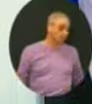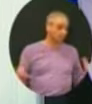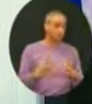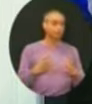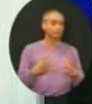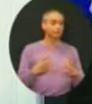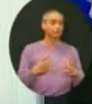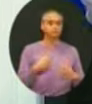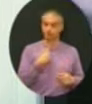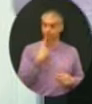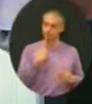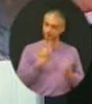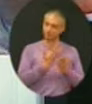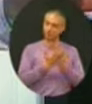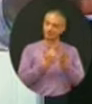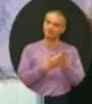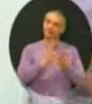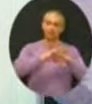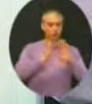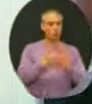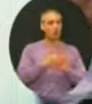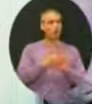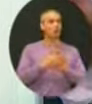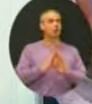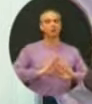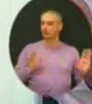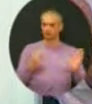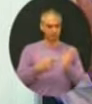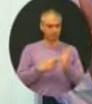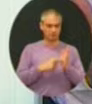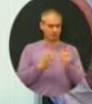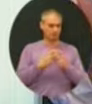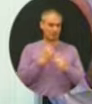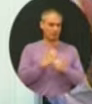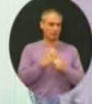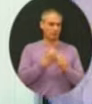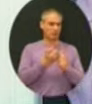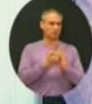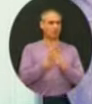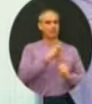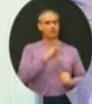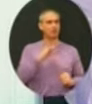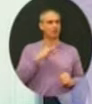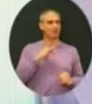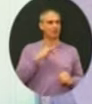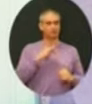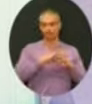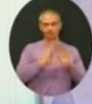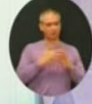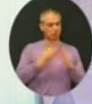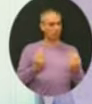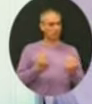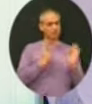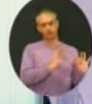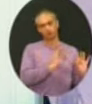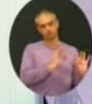באים וכולם אומרים, ויתרנו על הכל. אין שום סיבה שמפלגת העבודה תוותר לבד על כל הנכסים